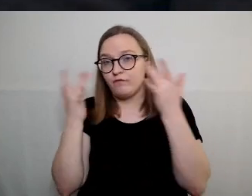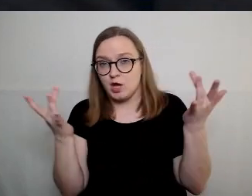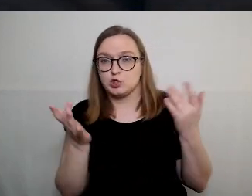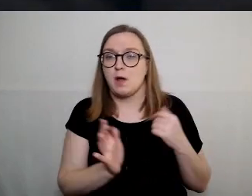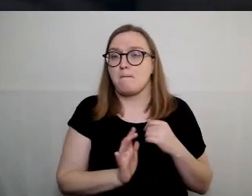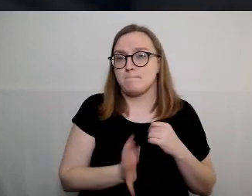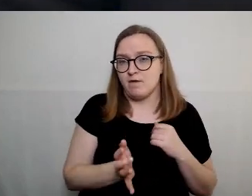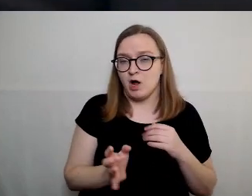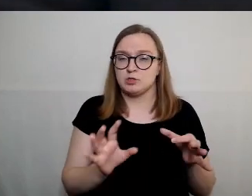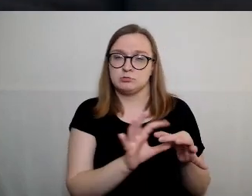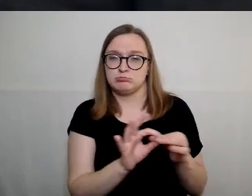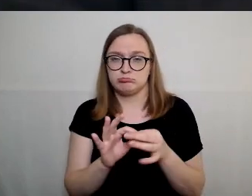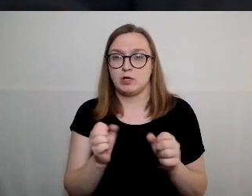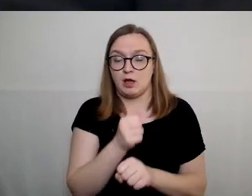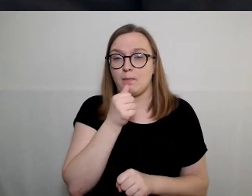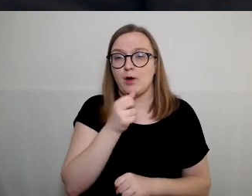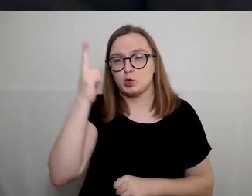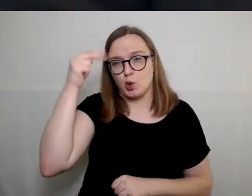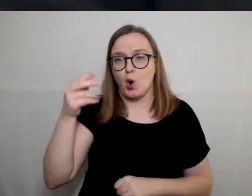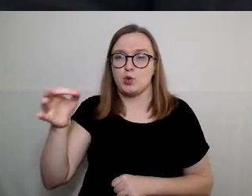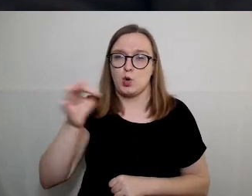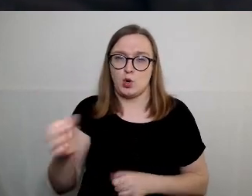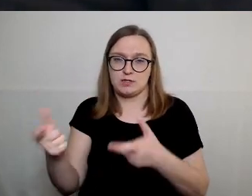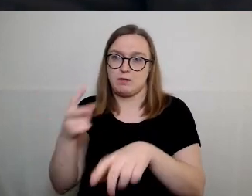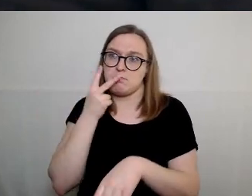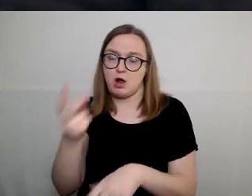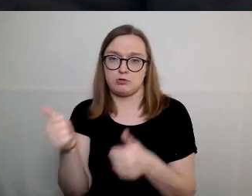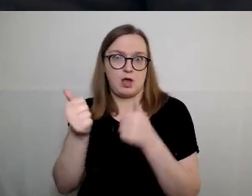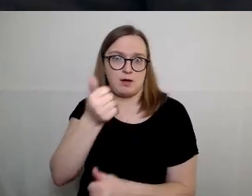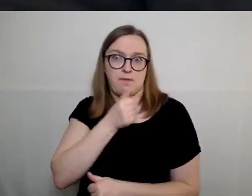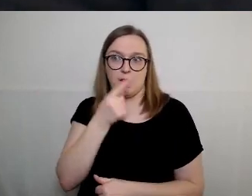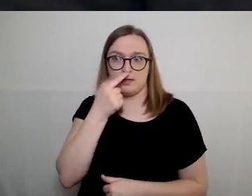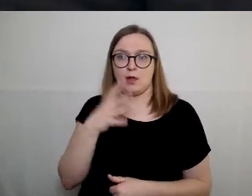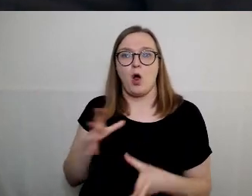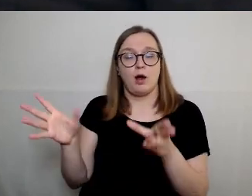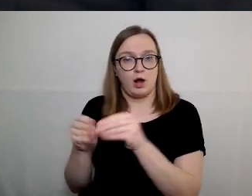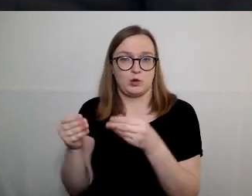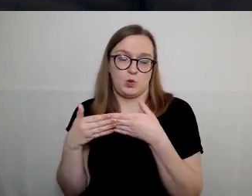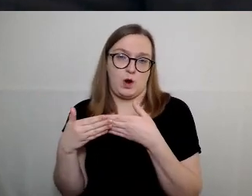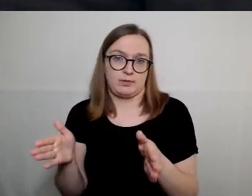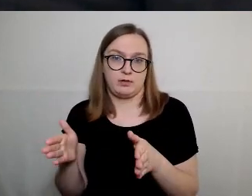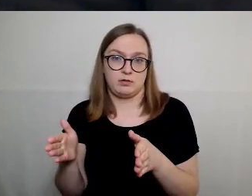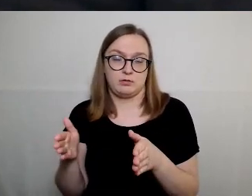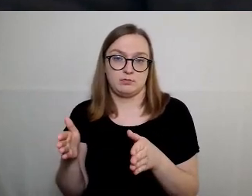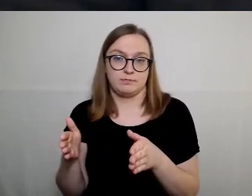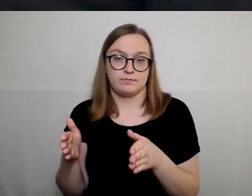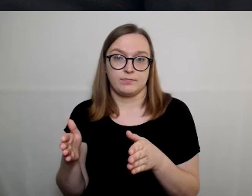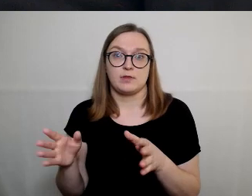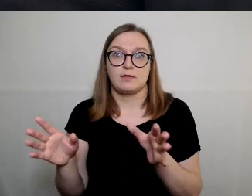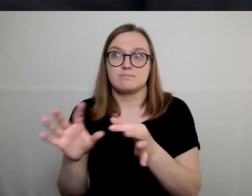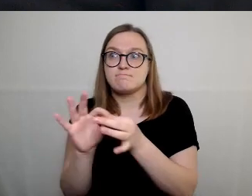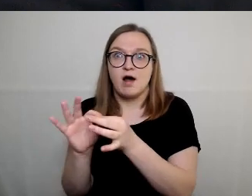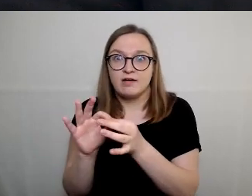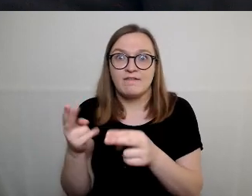puikiai demonstruoja Kauno rajono savivaldybė, kartu visai neseniai atidarė būtent šios partnerystės pagrindu,